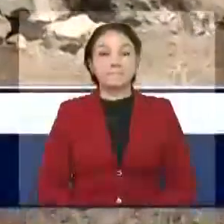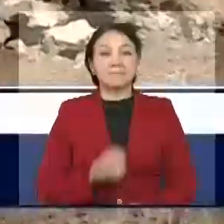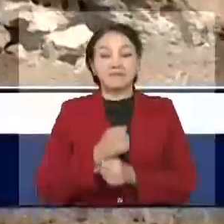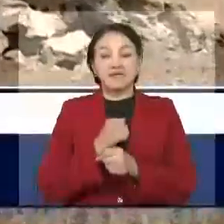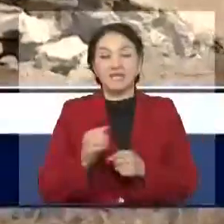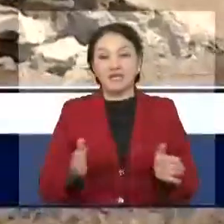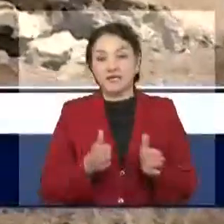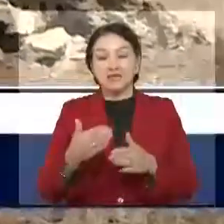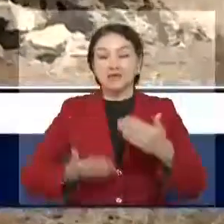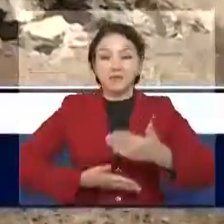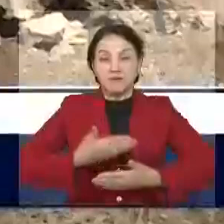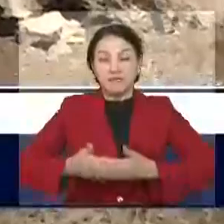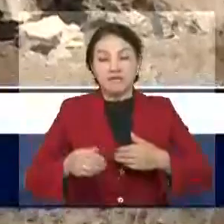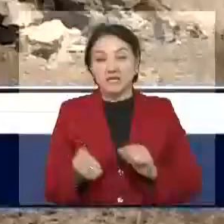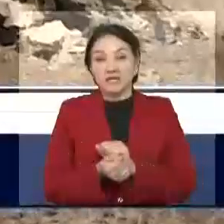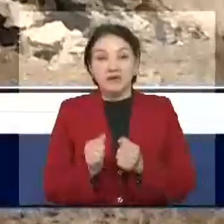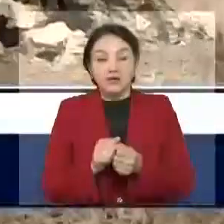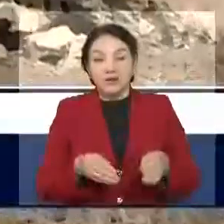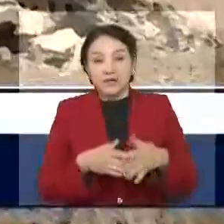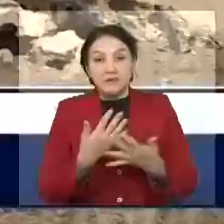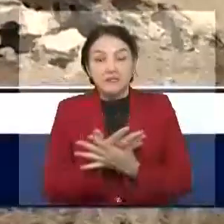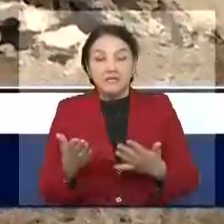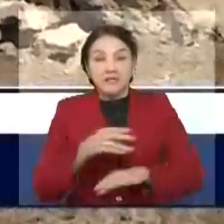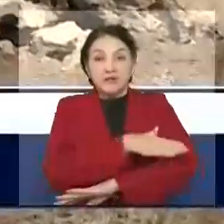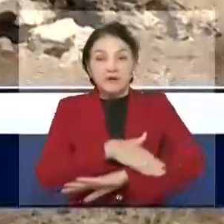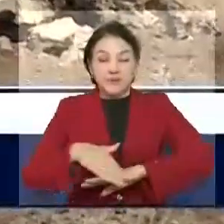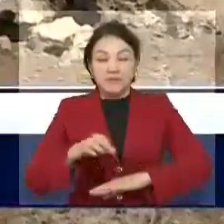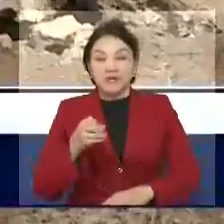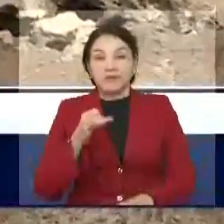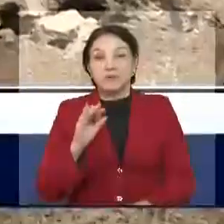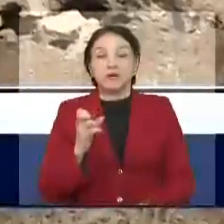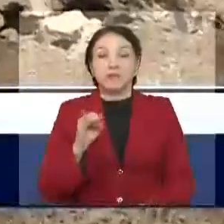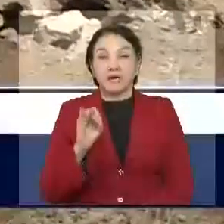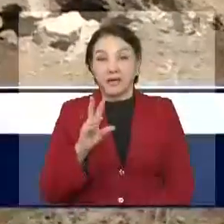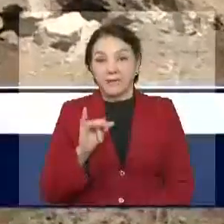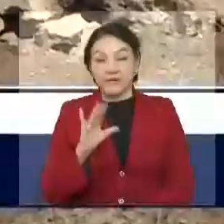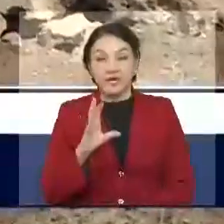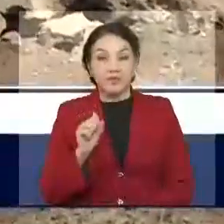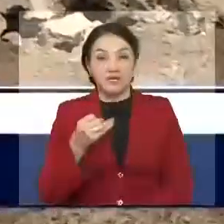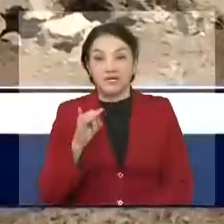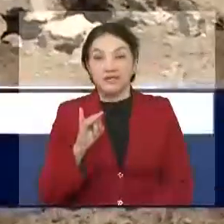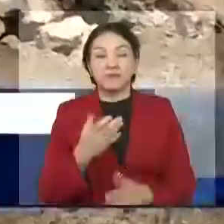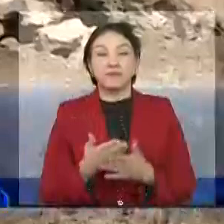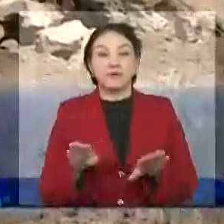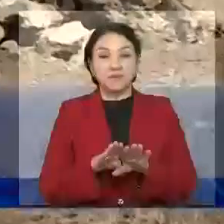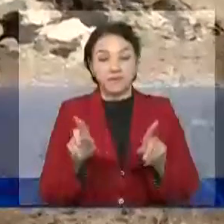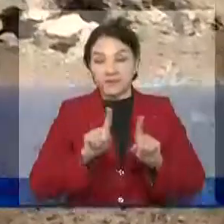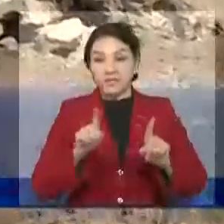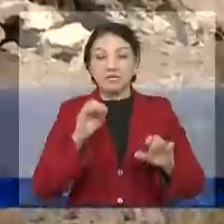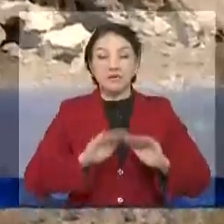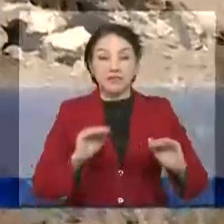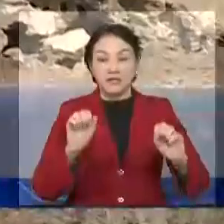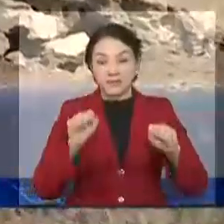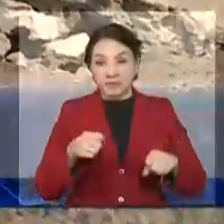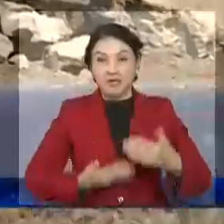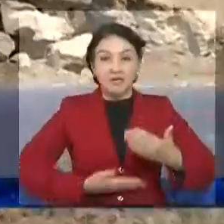Делаются дороги, тротуар, асфальтируются несколько улиц, а именно улицы Иманова, Аль-Фараби, Абая, Жиздыбай и Айтигиби. Для того, чтобы дети могли